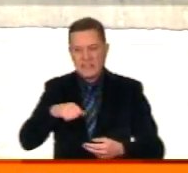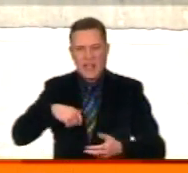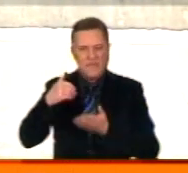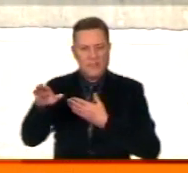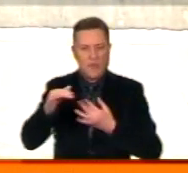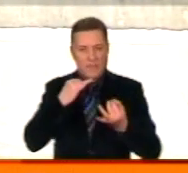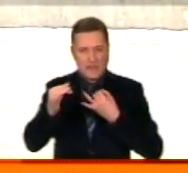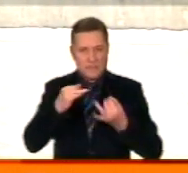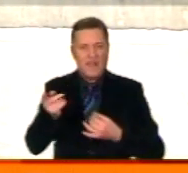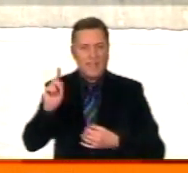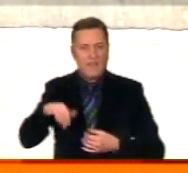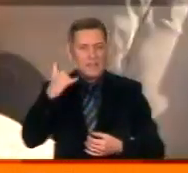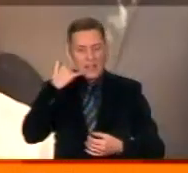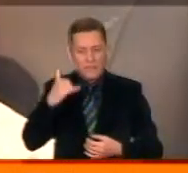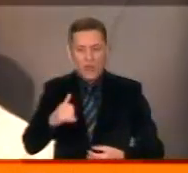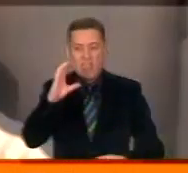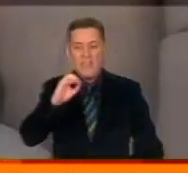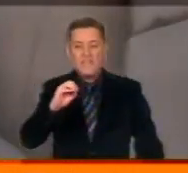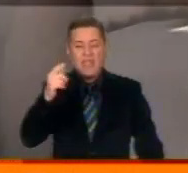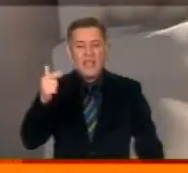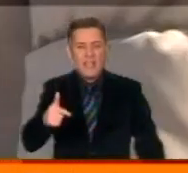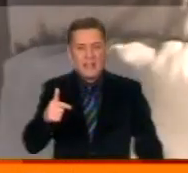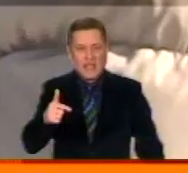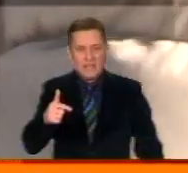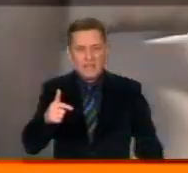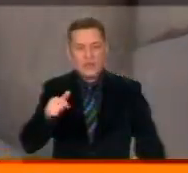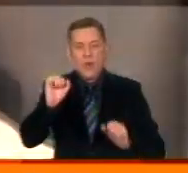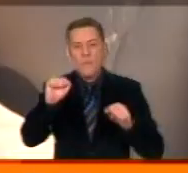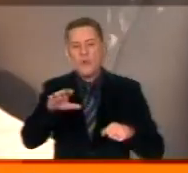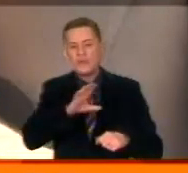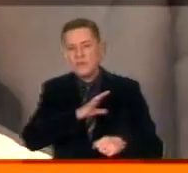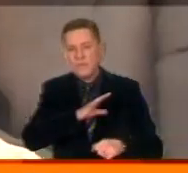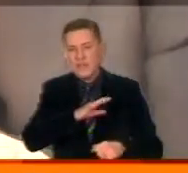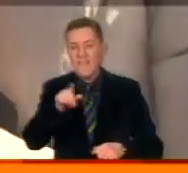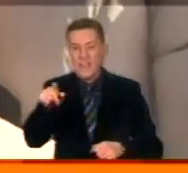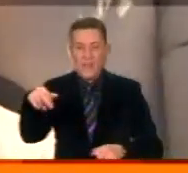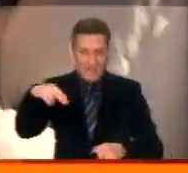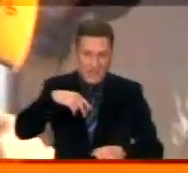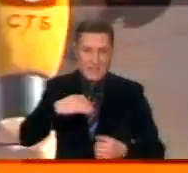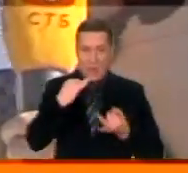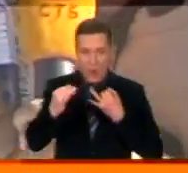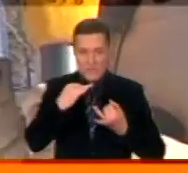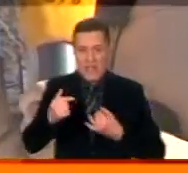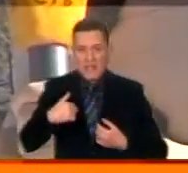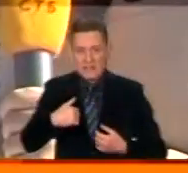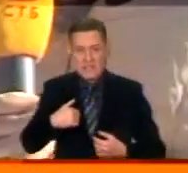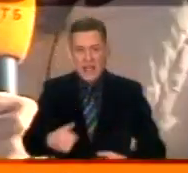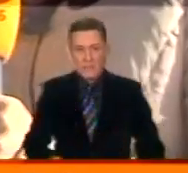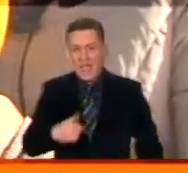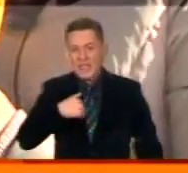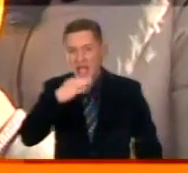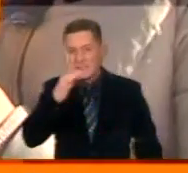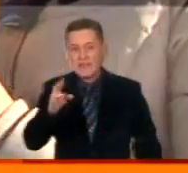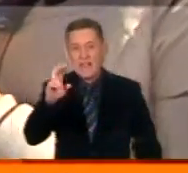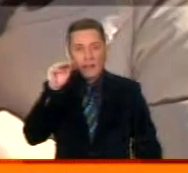розмовляти навить телефоном Евгений Геннадьевич Может вы всё-таки к нам выйдете пообщайтесь с нами Ну я сказал